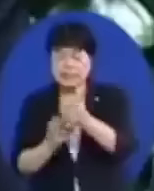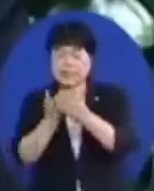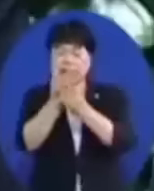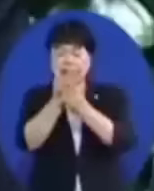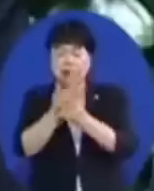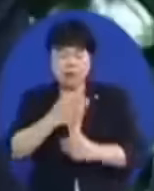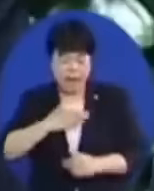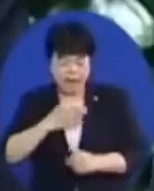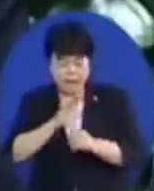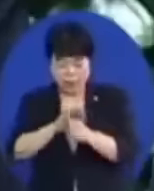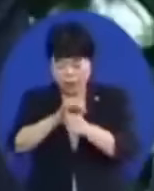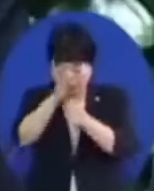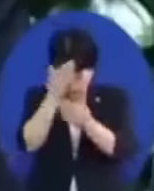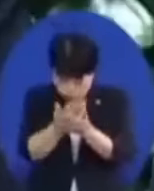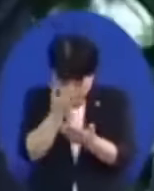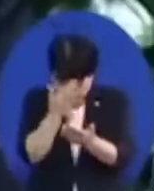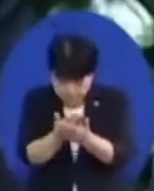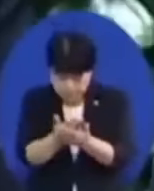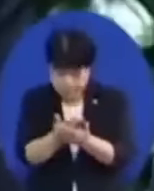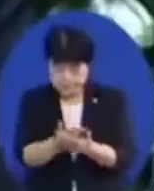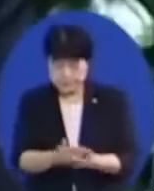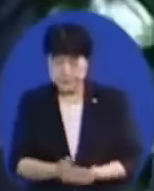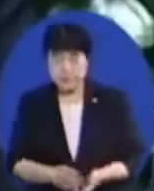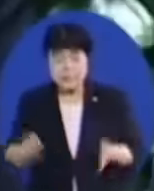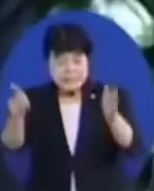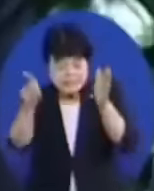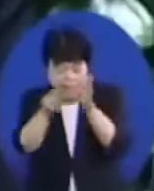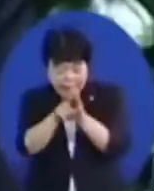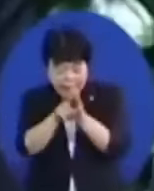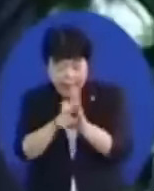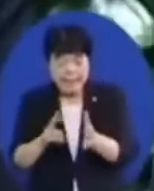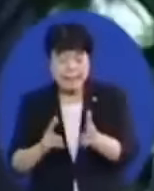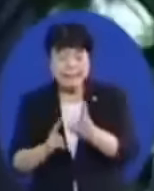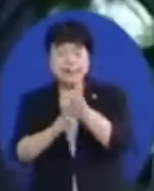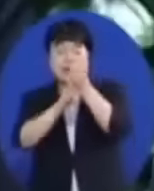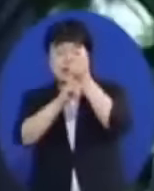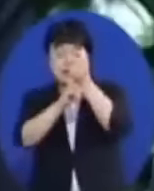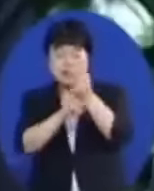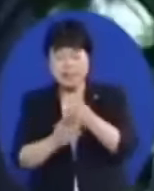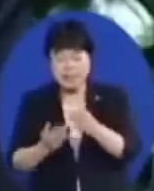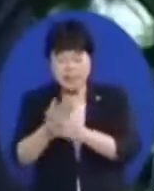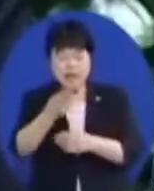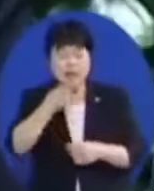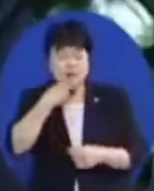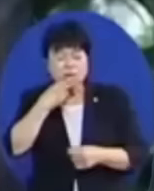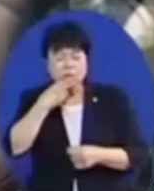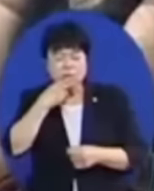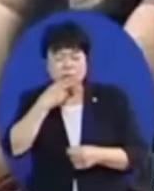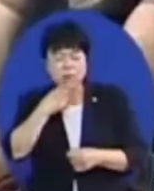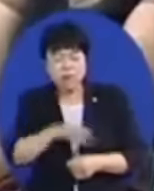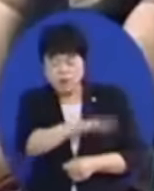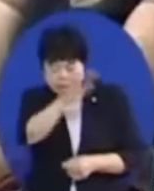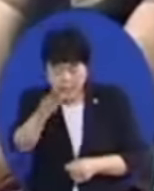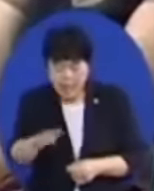것을 알게 하여 주시옵소서. 우리 신앙에 기적이 일어나지 않고